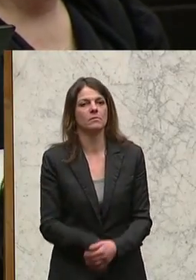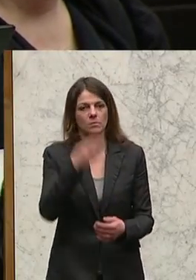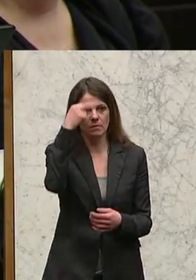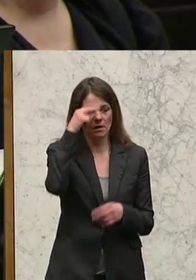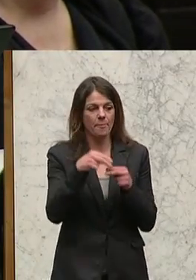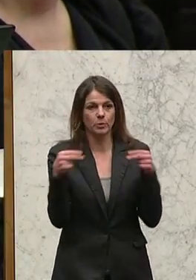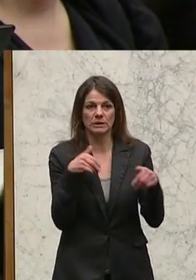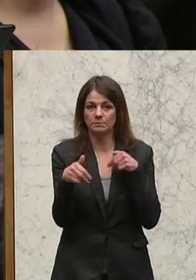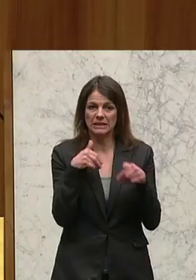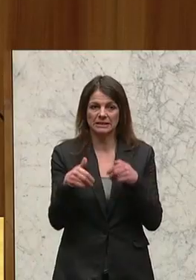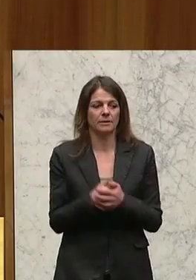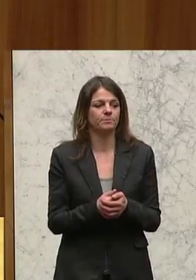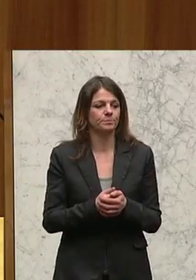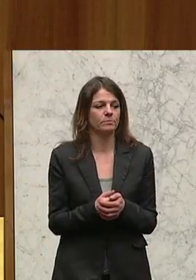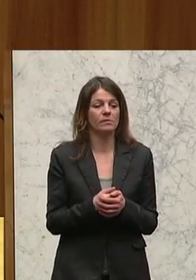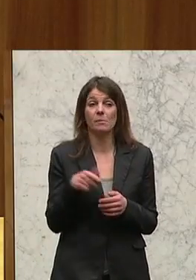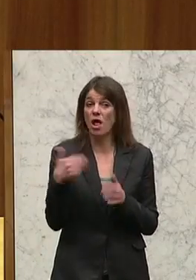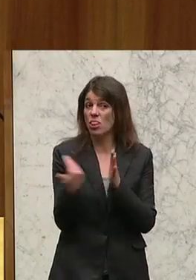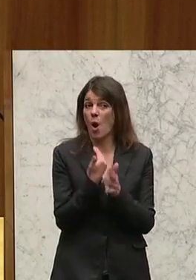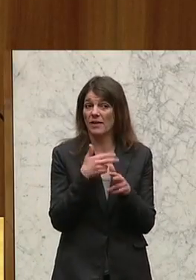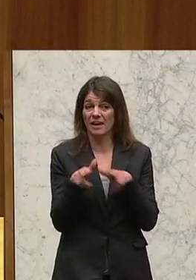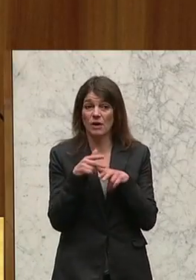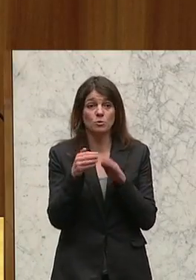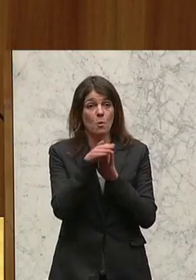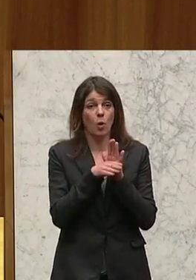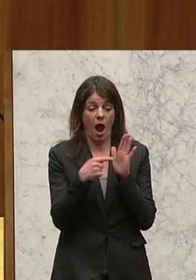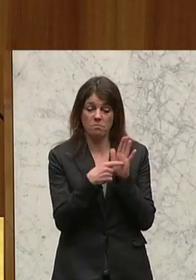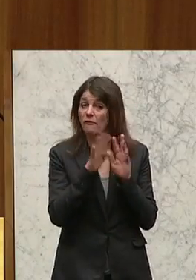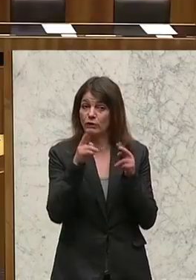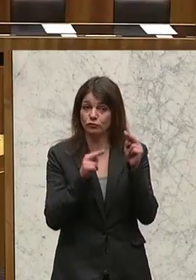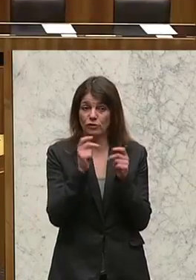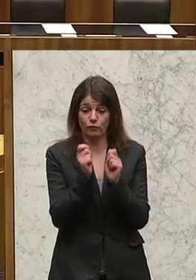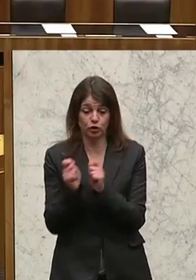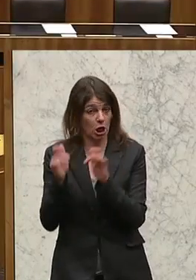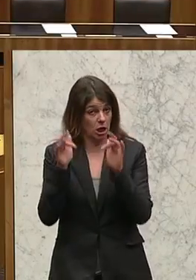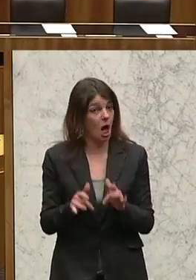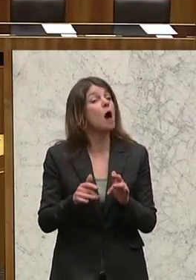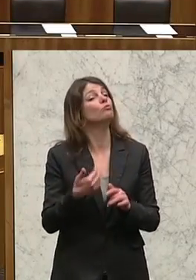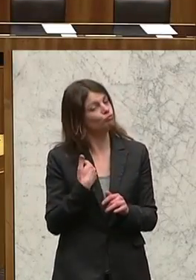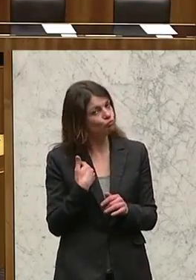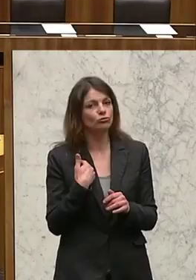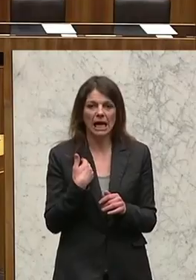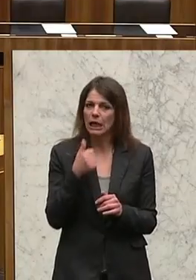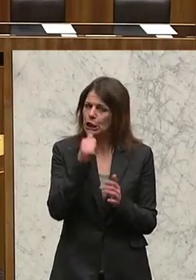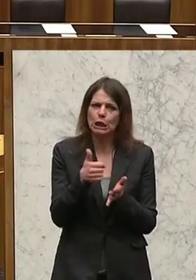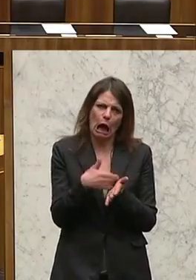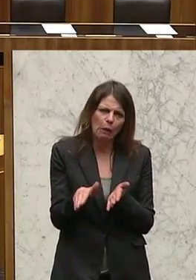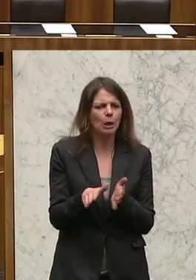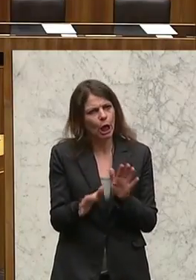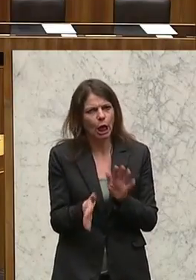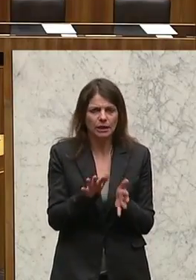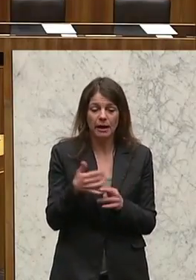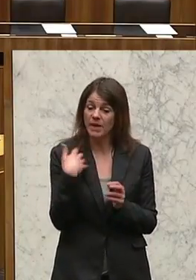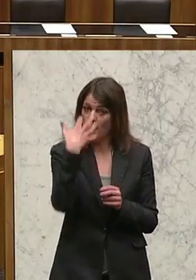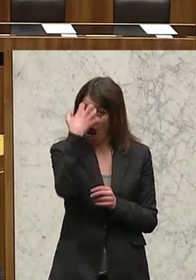Herr Bundesminister, im neuen Regierungsprogramm sind viele Vorschläge drinnen, die wir grundsätzlich nicht ablehnen. Wir werden